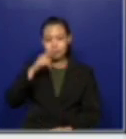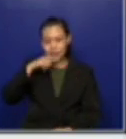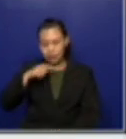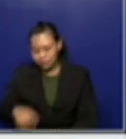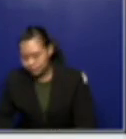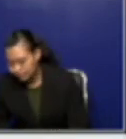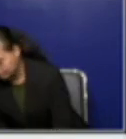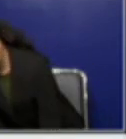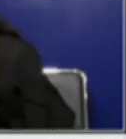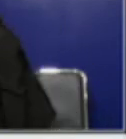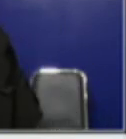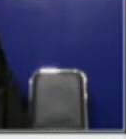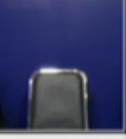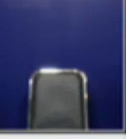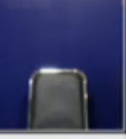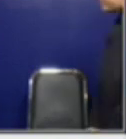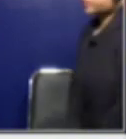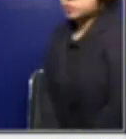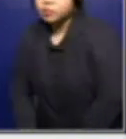า